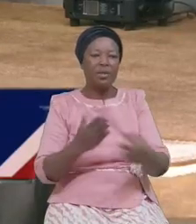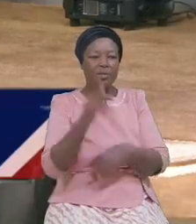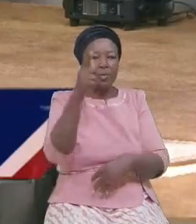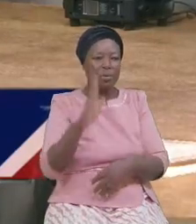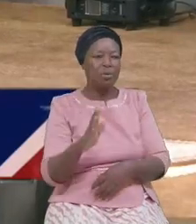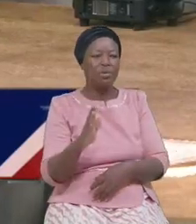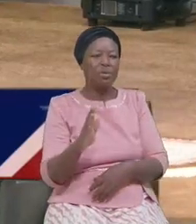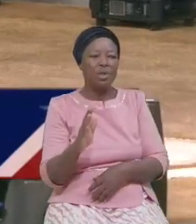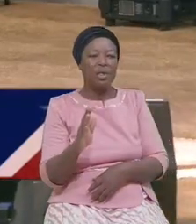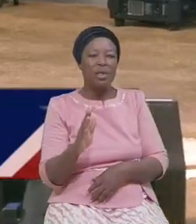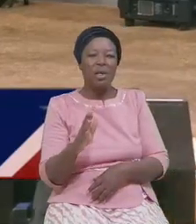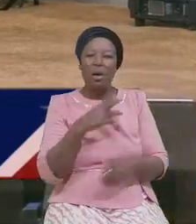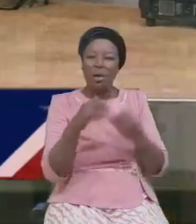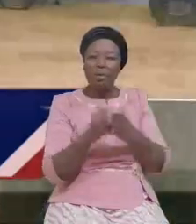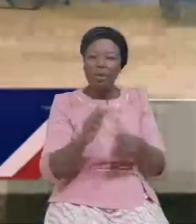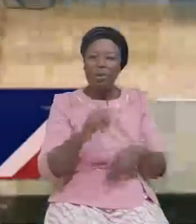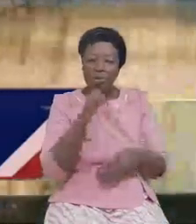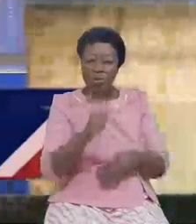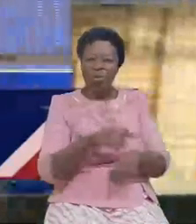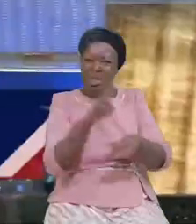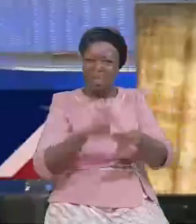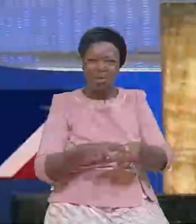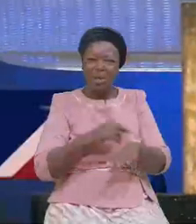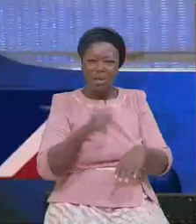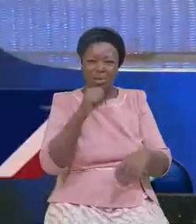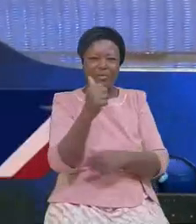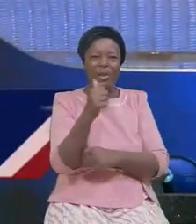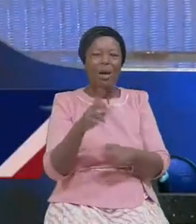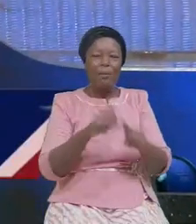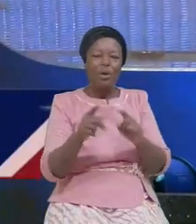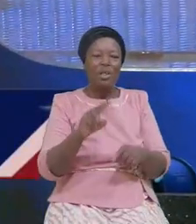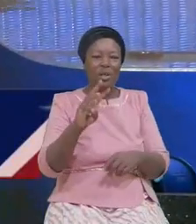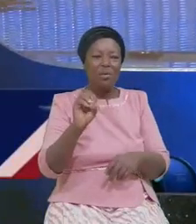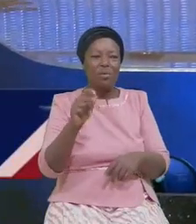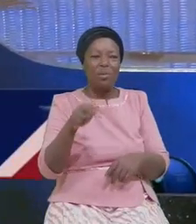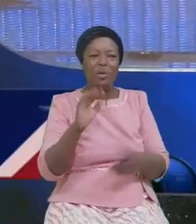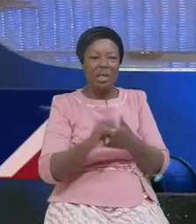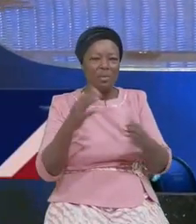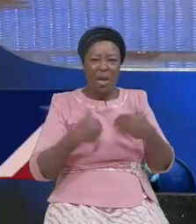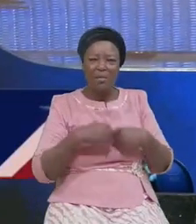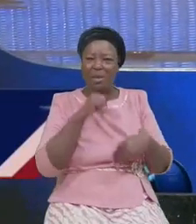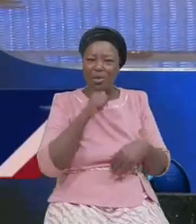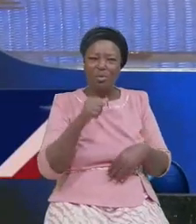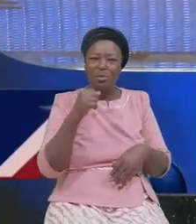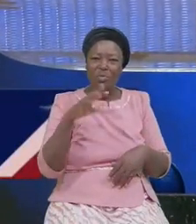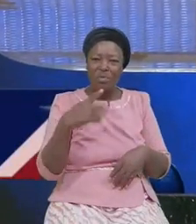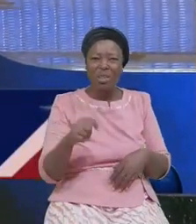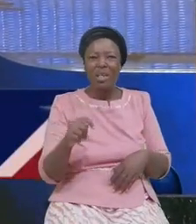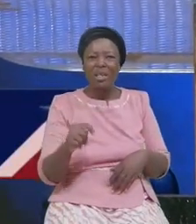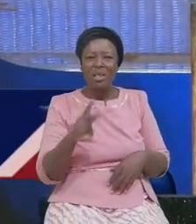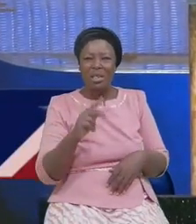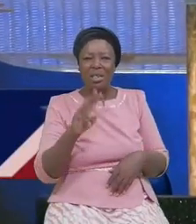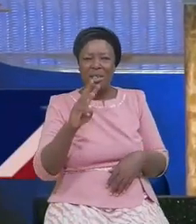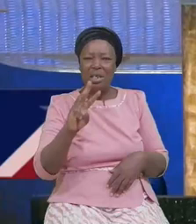charnelles, ni humaines, ni charnelles. Les armes que nous avons ne sont pas des armes comme les gens de ce monde